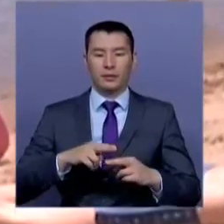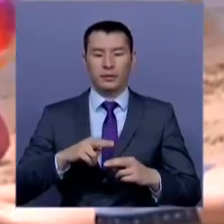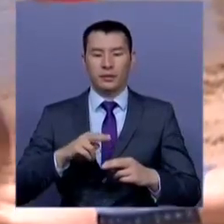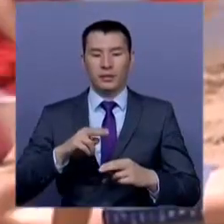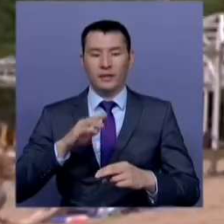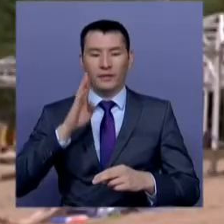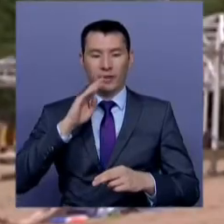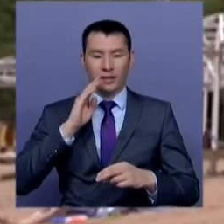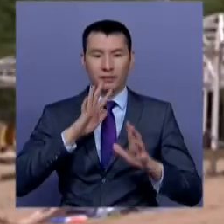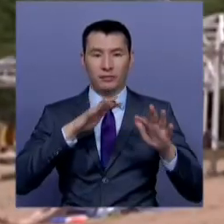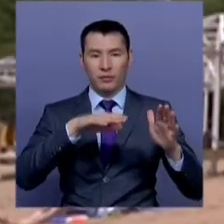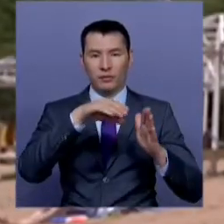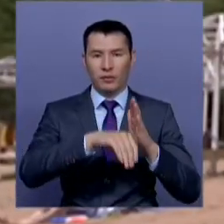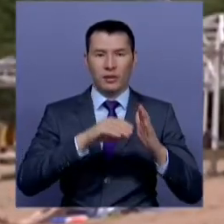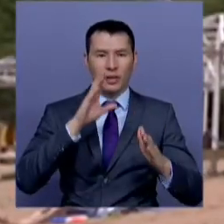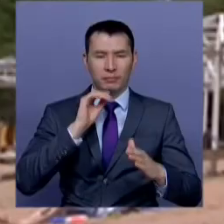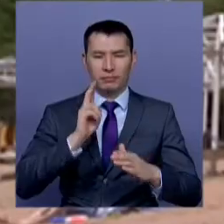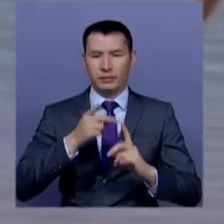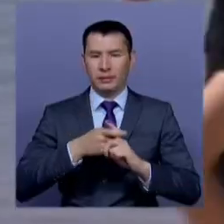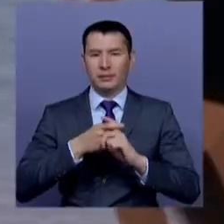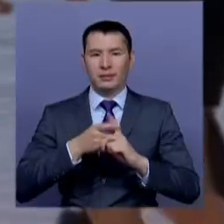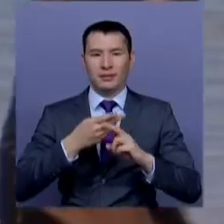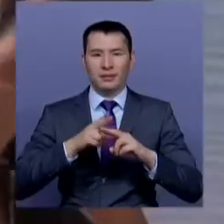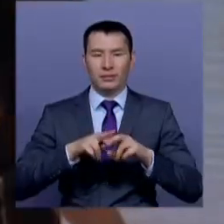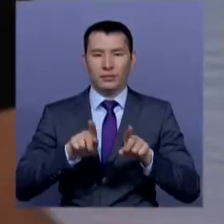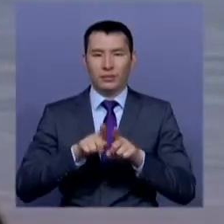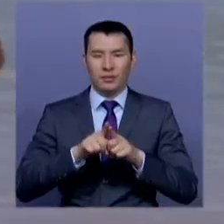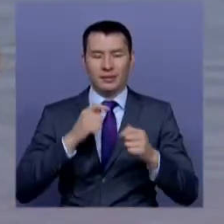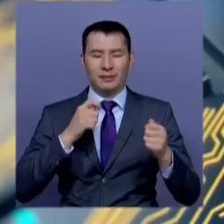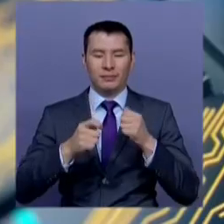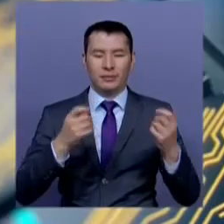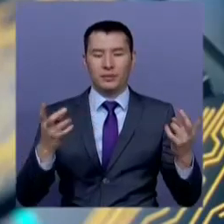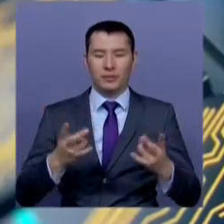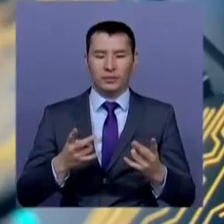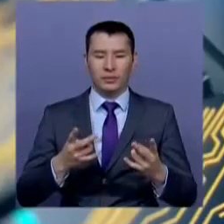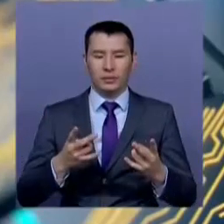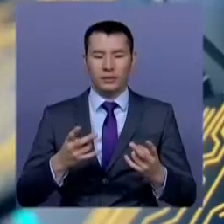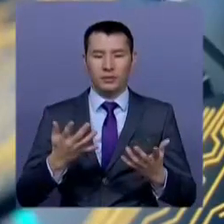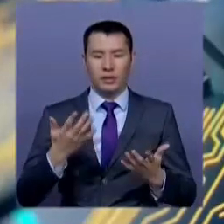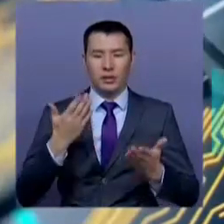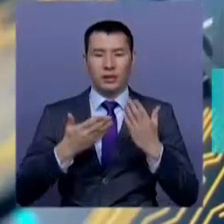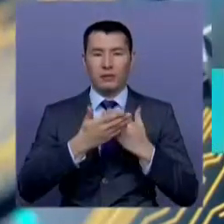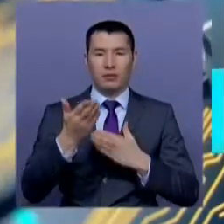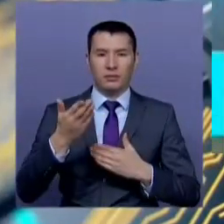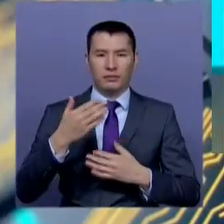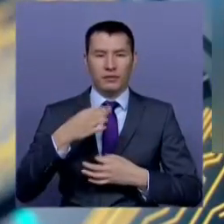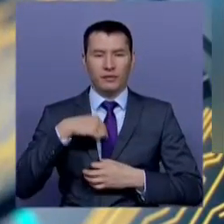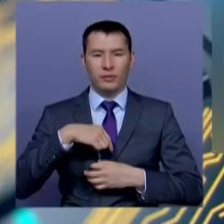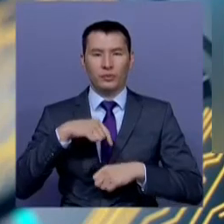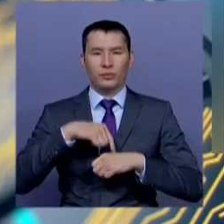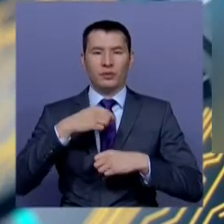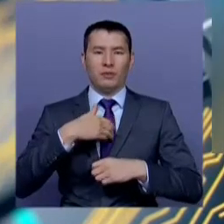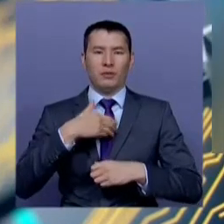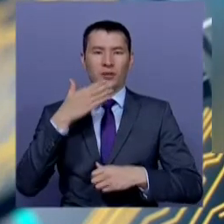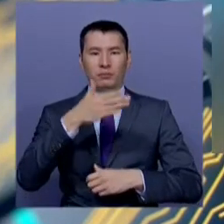пресной воде. Поэтому нельзя полностью исключить вероятность заражения во время купания. Но если вы все же решили освежиться в городских